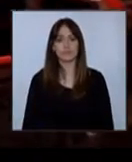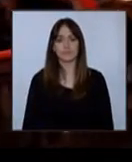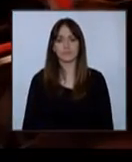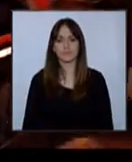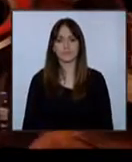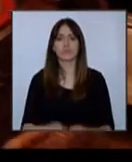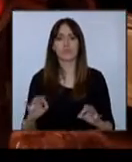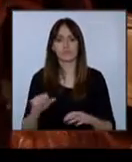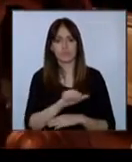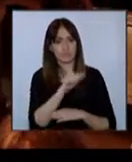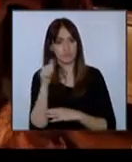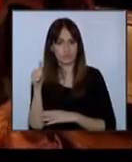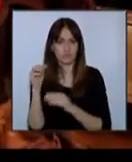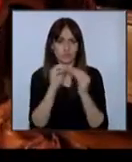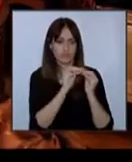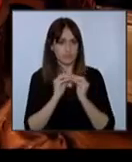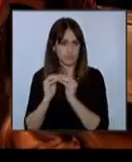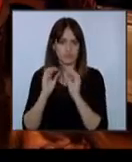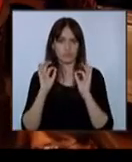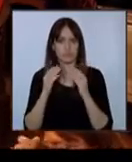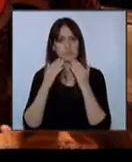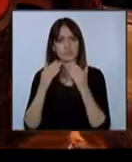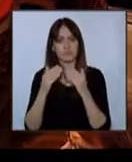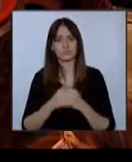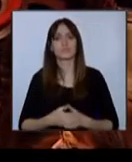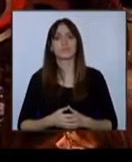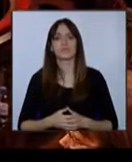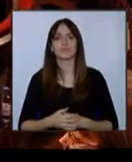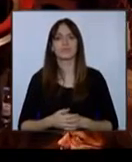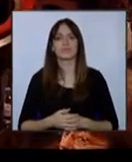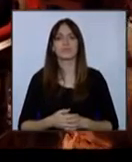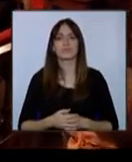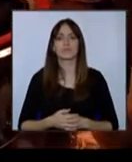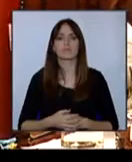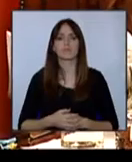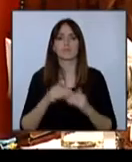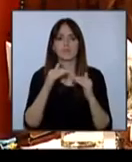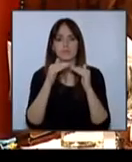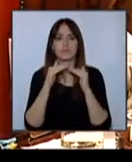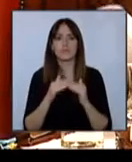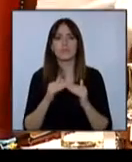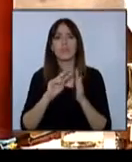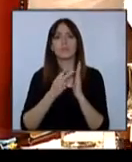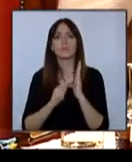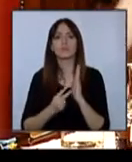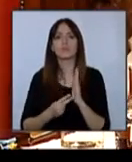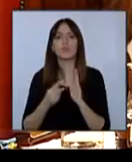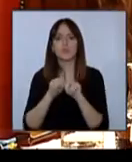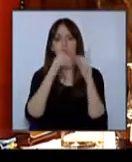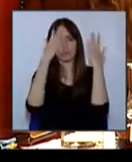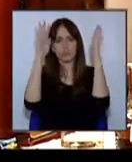Doncs queda aprovada per unanimitat. Moltes gràcies per venir. Passem a la moció presentada per Esquerra Som